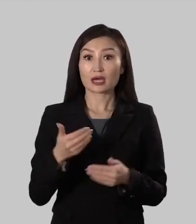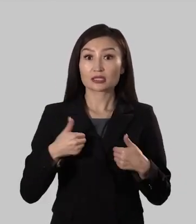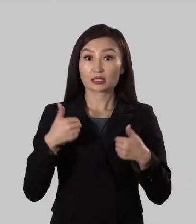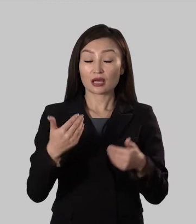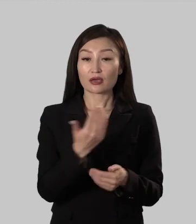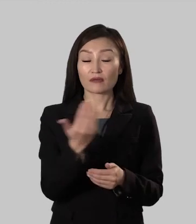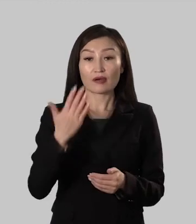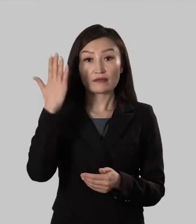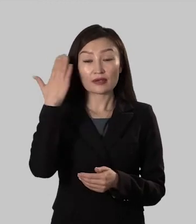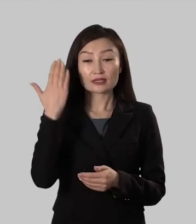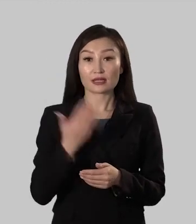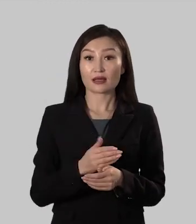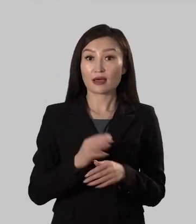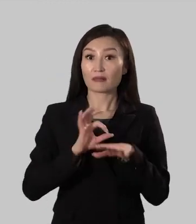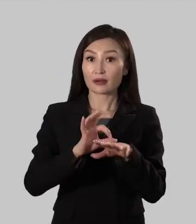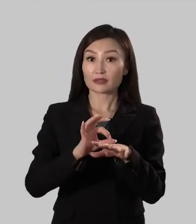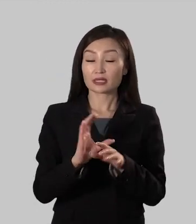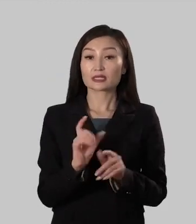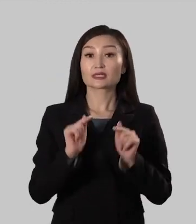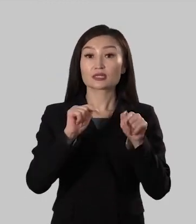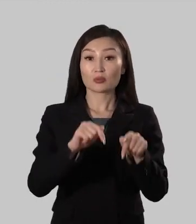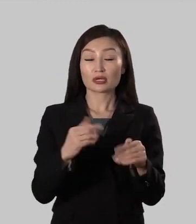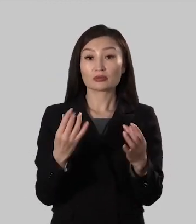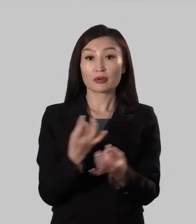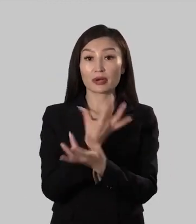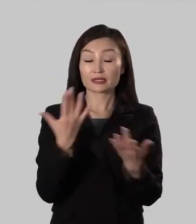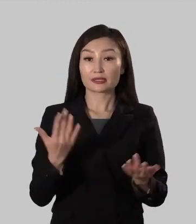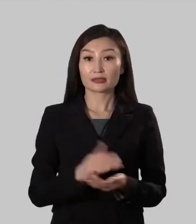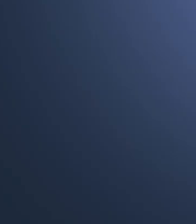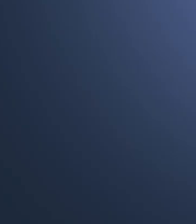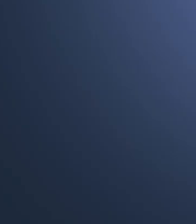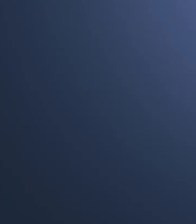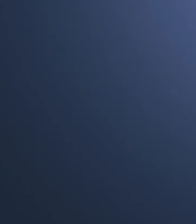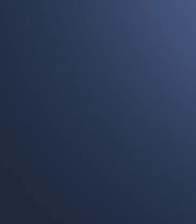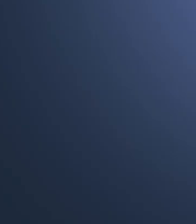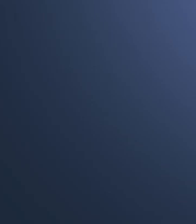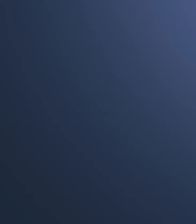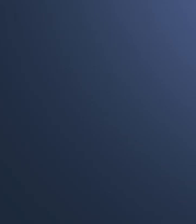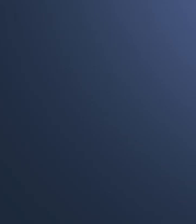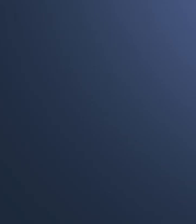Желаю вам весело провести наступающие праздники.